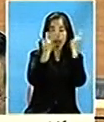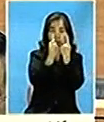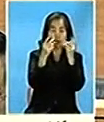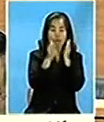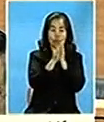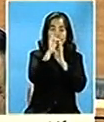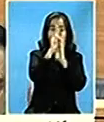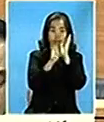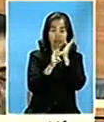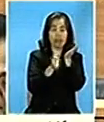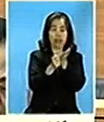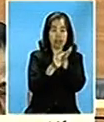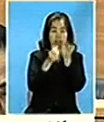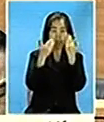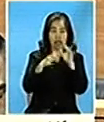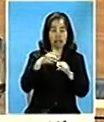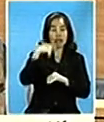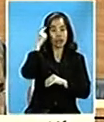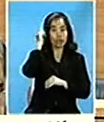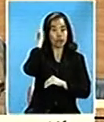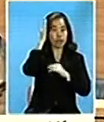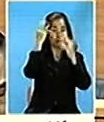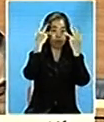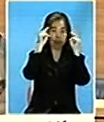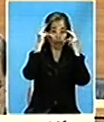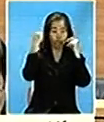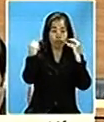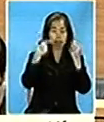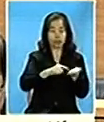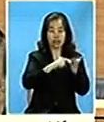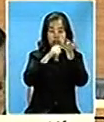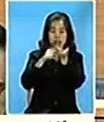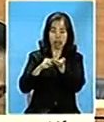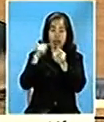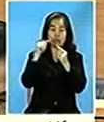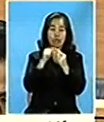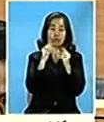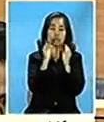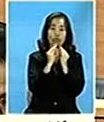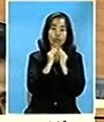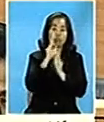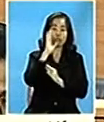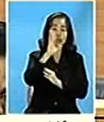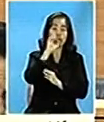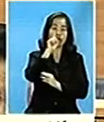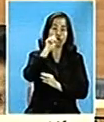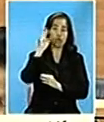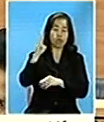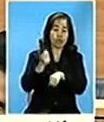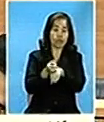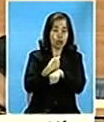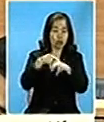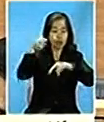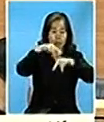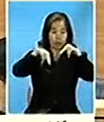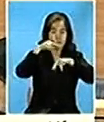คิดว่าท่านนายกจะกรุณานำขึ้นมาเข้าเอาเข้าวุฒิสภาเร็วๆแล้วพวกเราก็จะได้